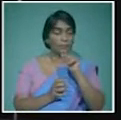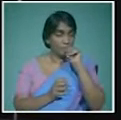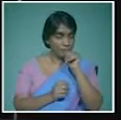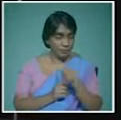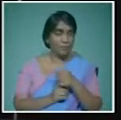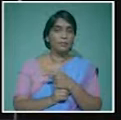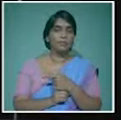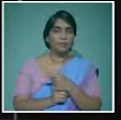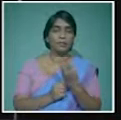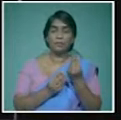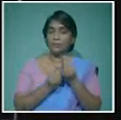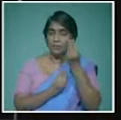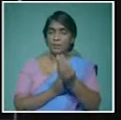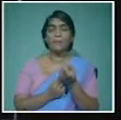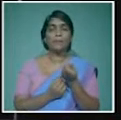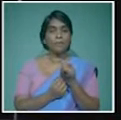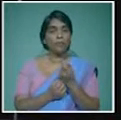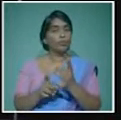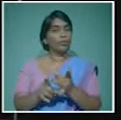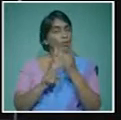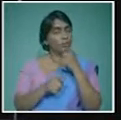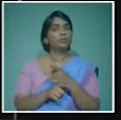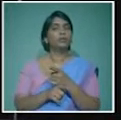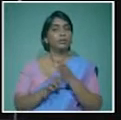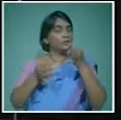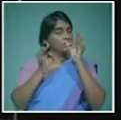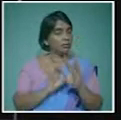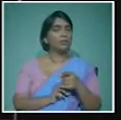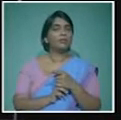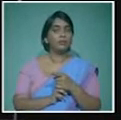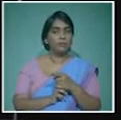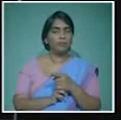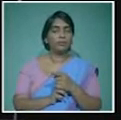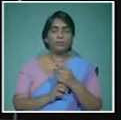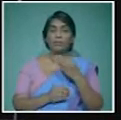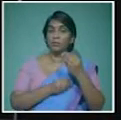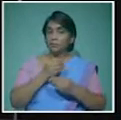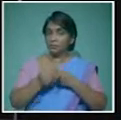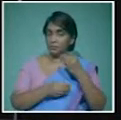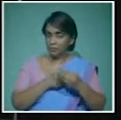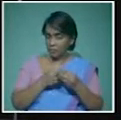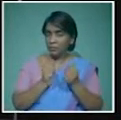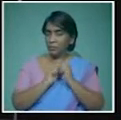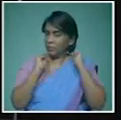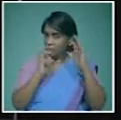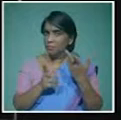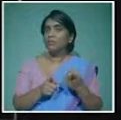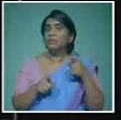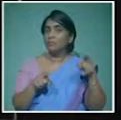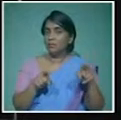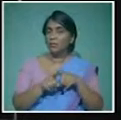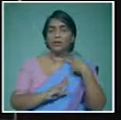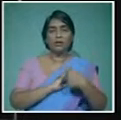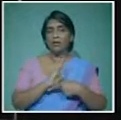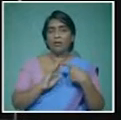යුත්තේ ලබා දුන්න ප්‍රතිපාදන මගින් නිවැරදිව ආයෝජනය වුණාද, ඒ හරහා